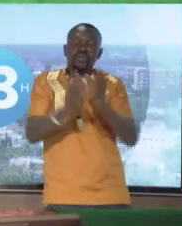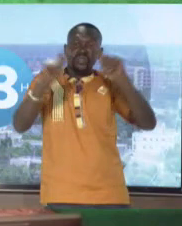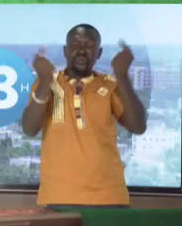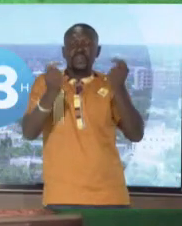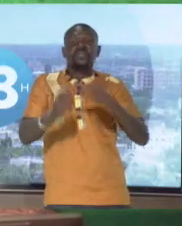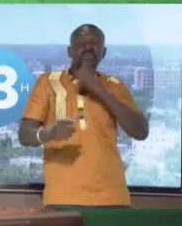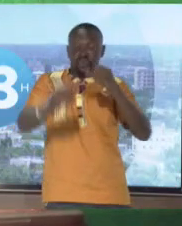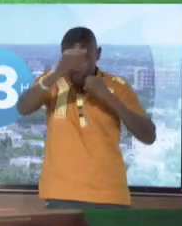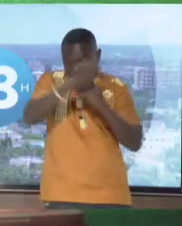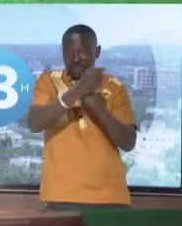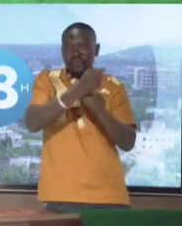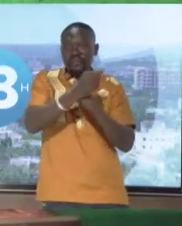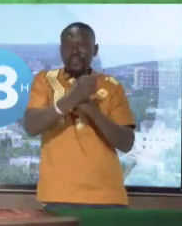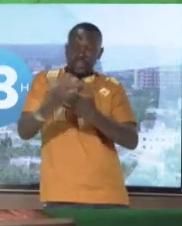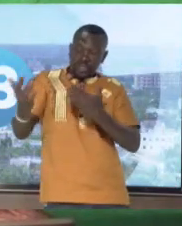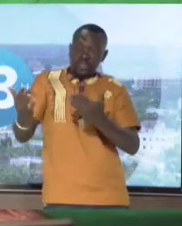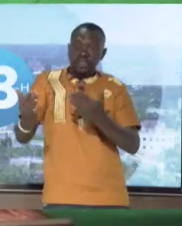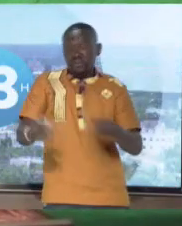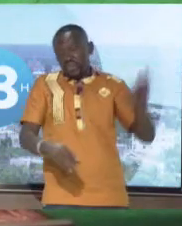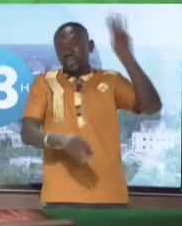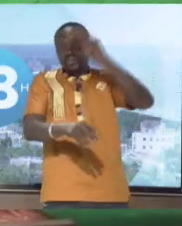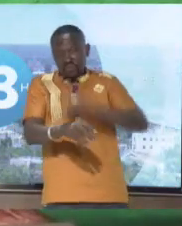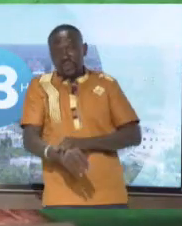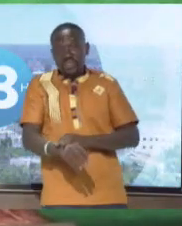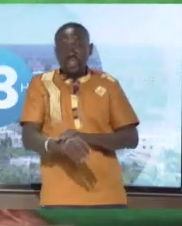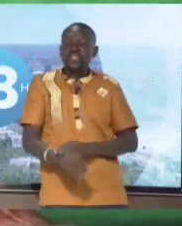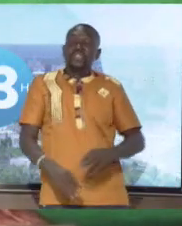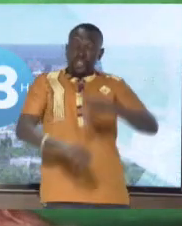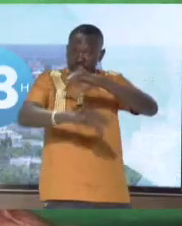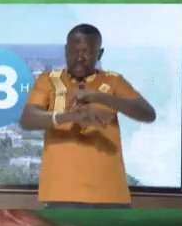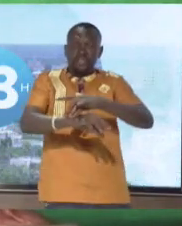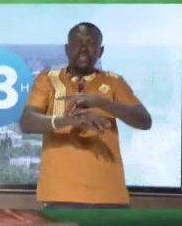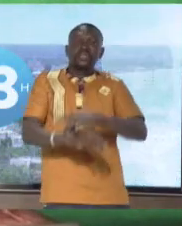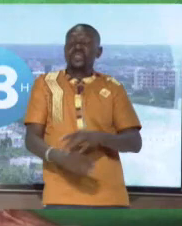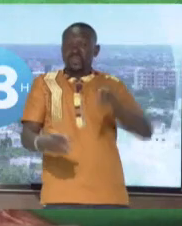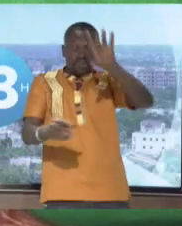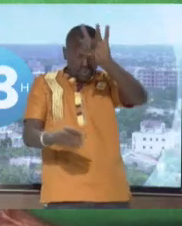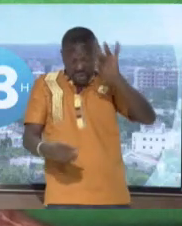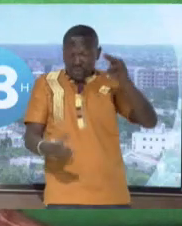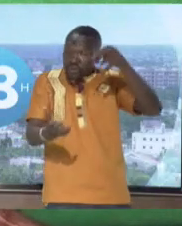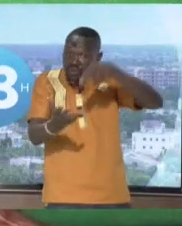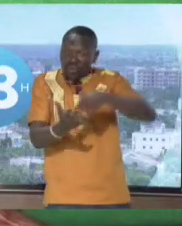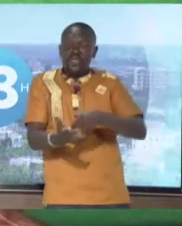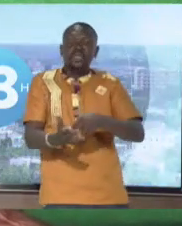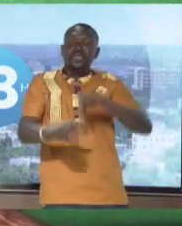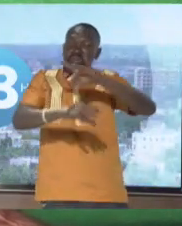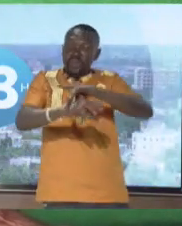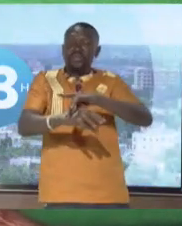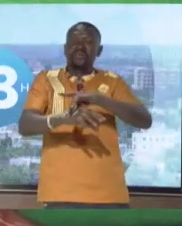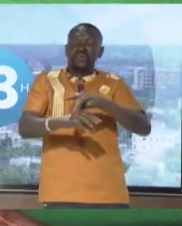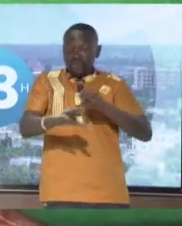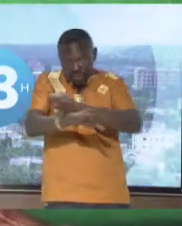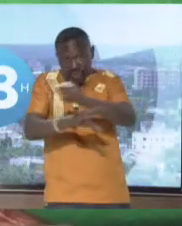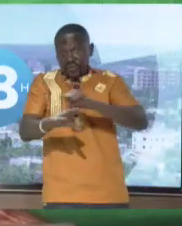d'insécurité », il est attendu la mise en terre effective d'au moins 60 000 plants utilitaires sur une superficie de 100